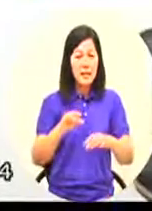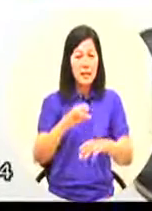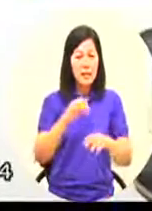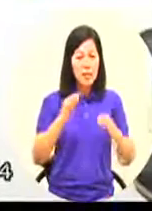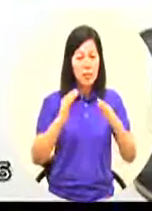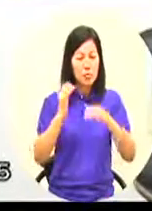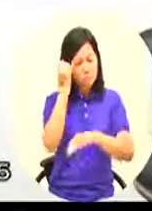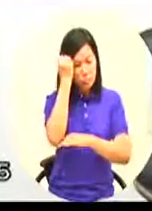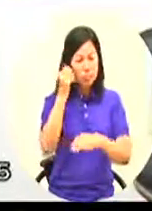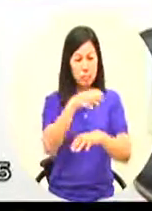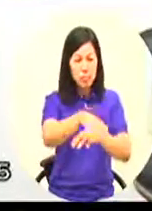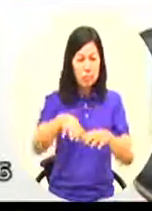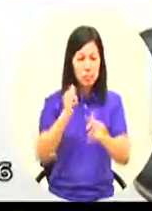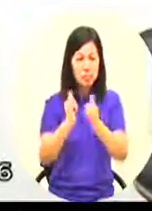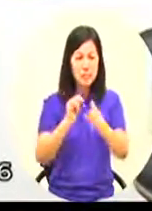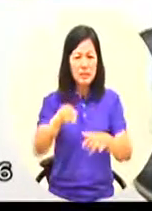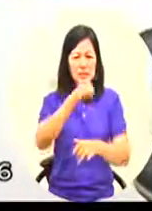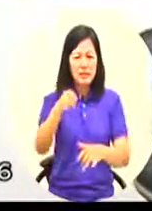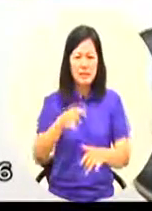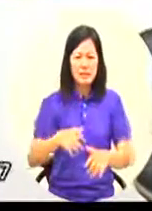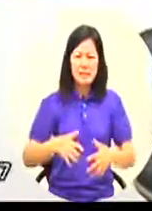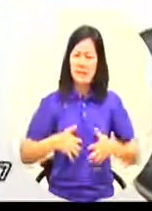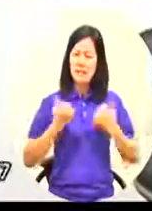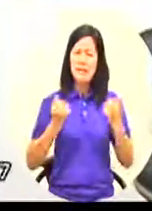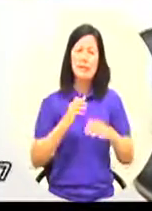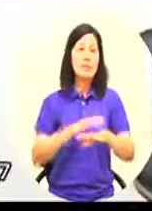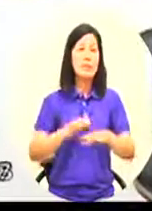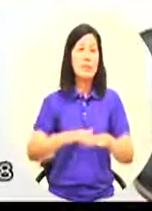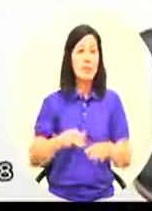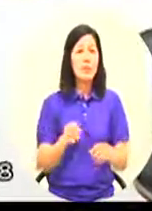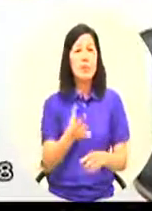很不开心，为什么会这样？